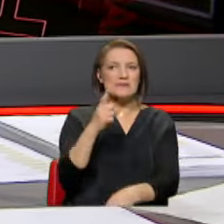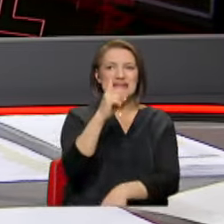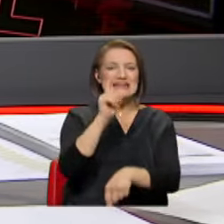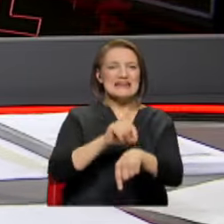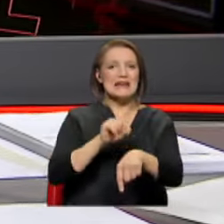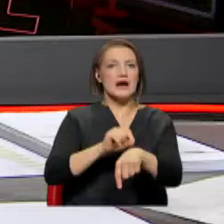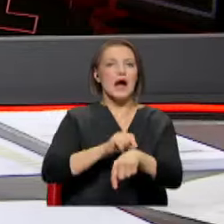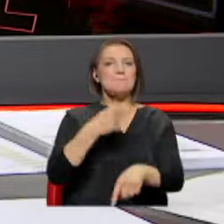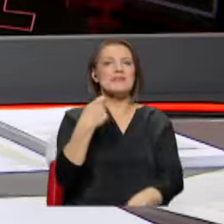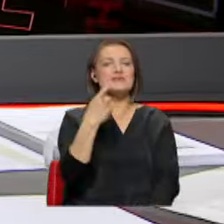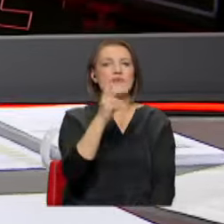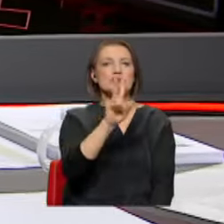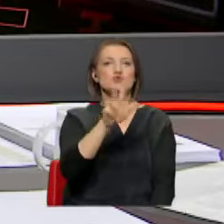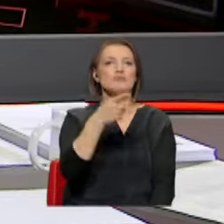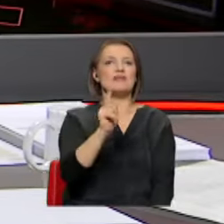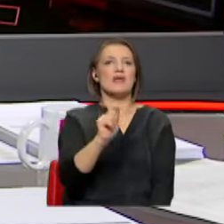Dakikalık masrafı.